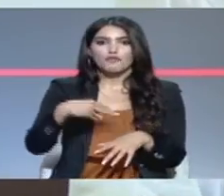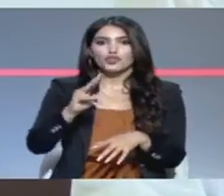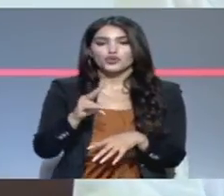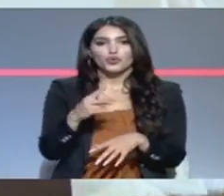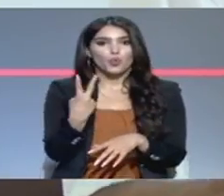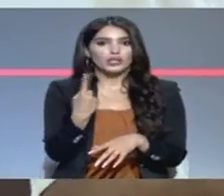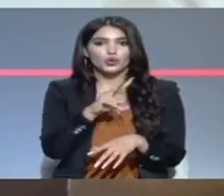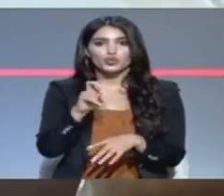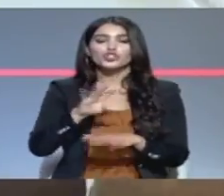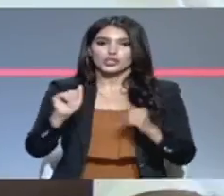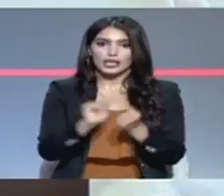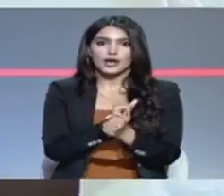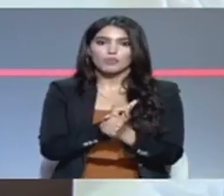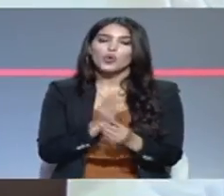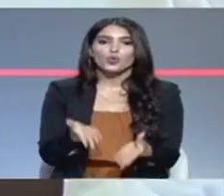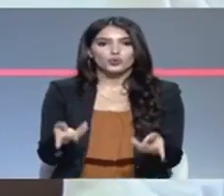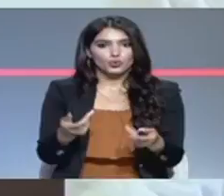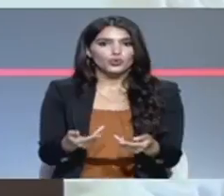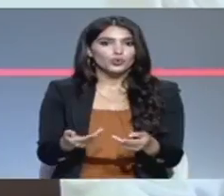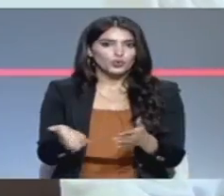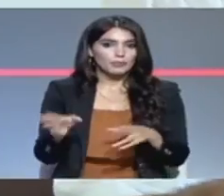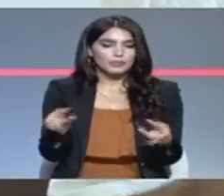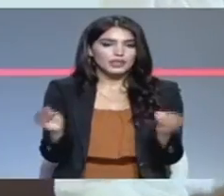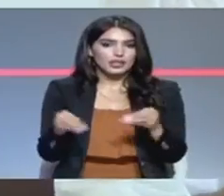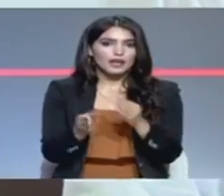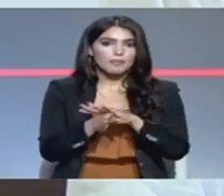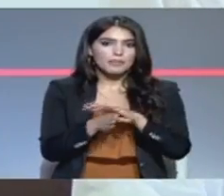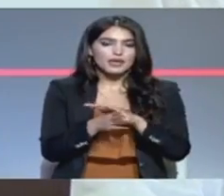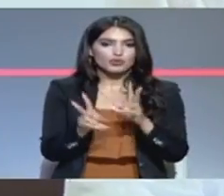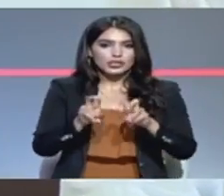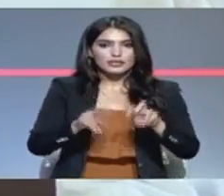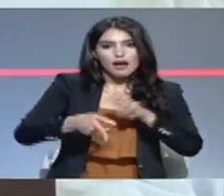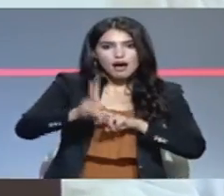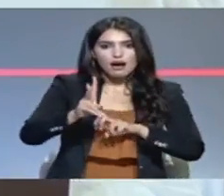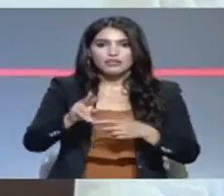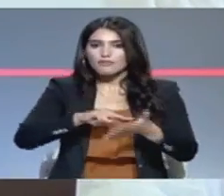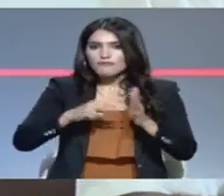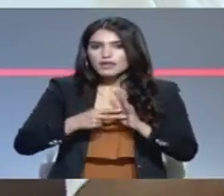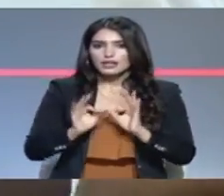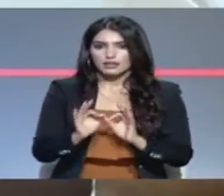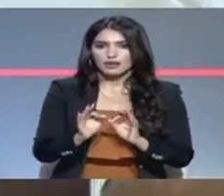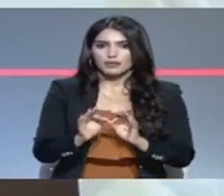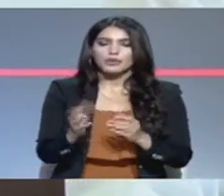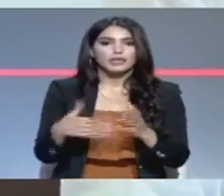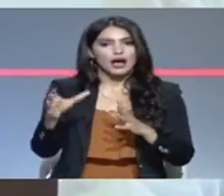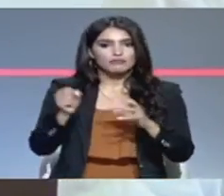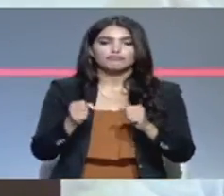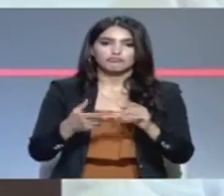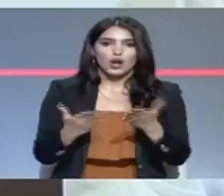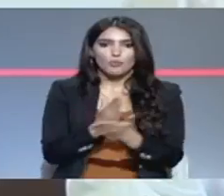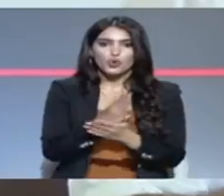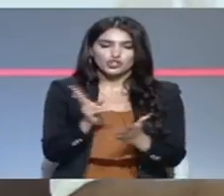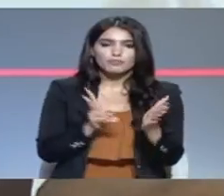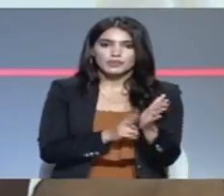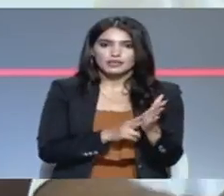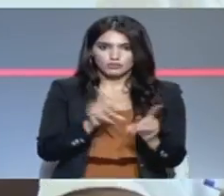2021 باش يكون يكمل، ونبدو في الدراسة لوتيود ديتايي يعني الدراسة الفنية الواحد نتاع لابيل دوفر واحد، وإن شاء